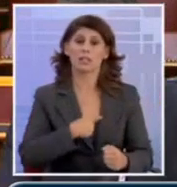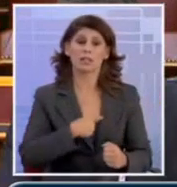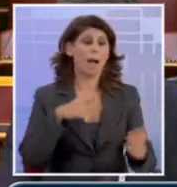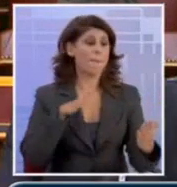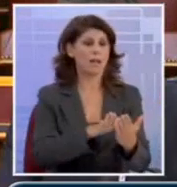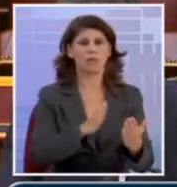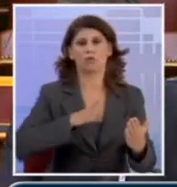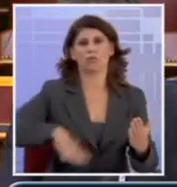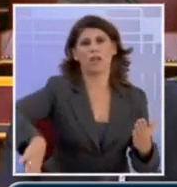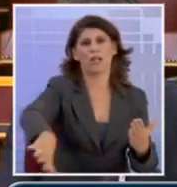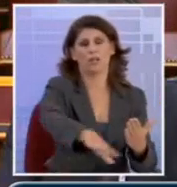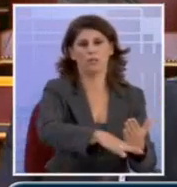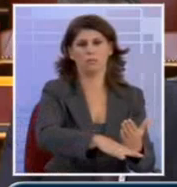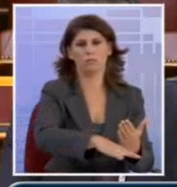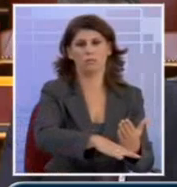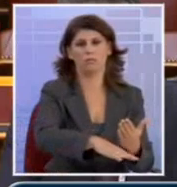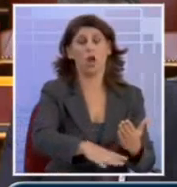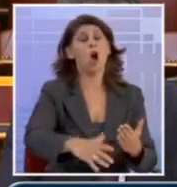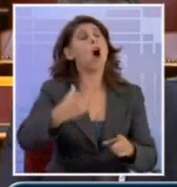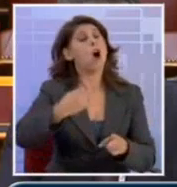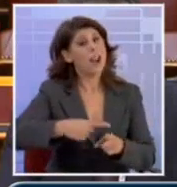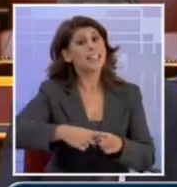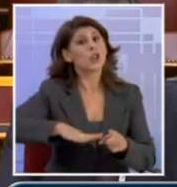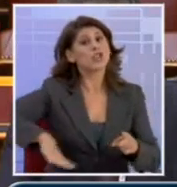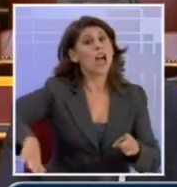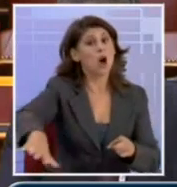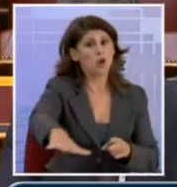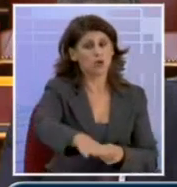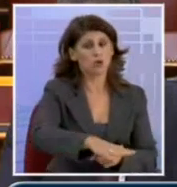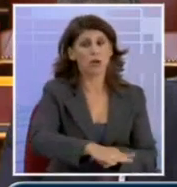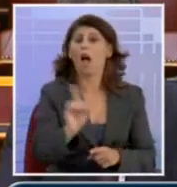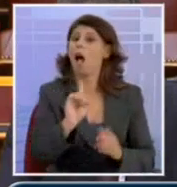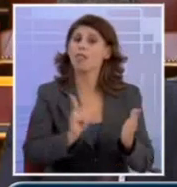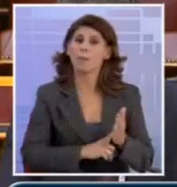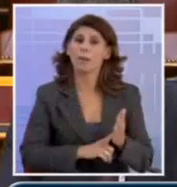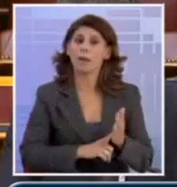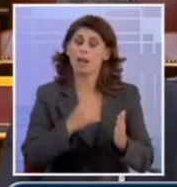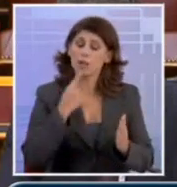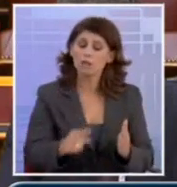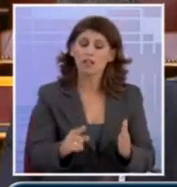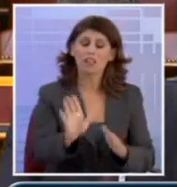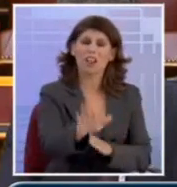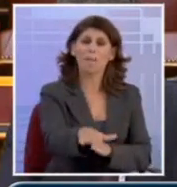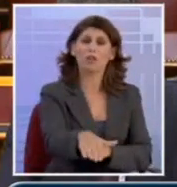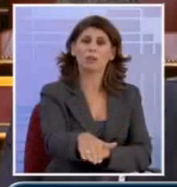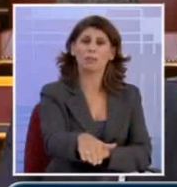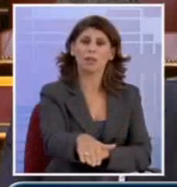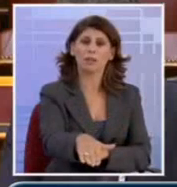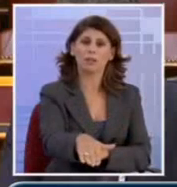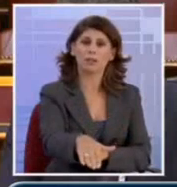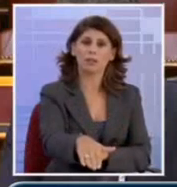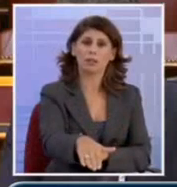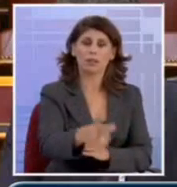λαού. Ο ελληνικός λαός δεν πρέπει να προσβάλλεται και να υποτιμάται στον πυρήνα